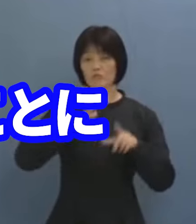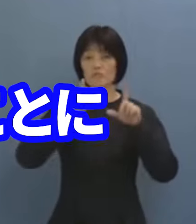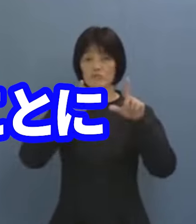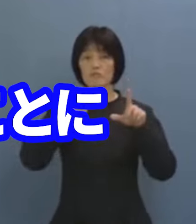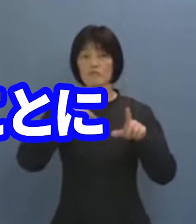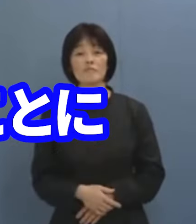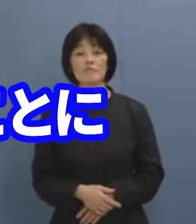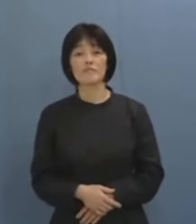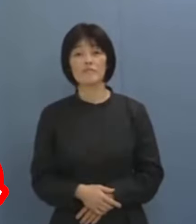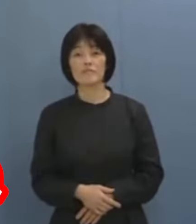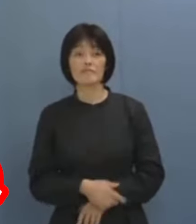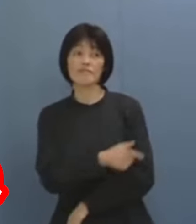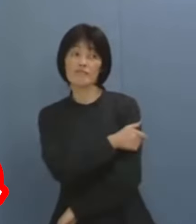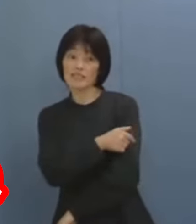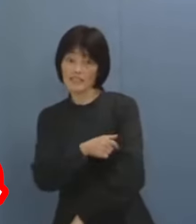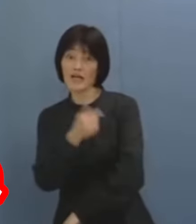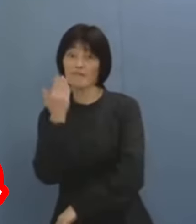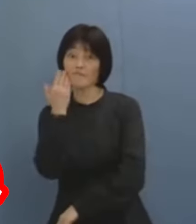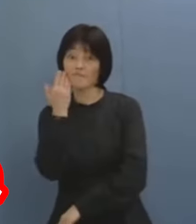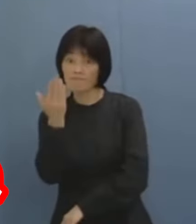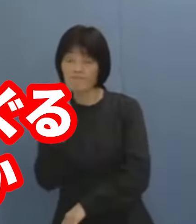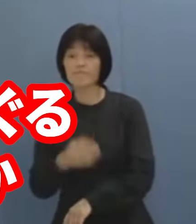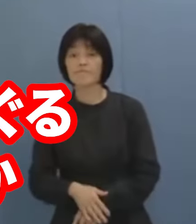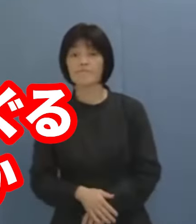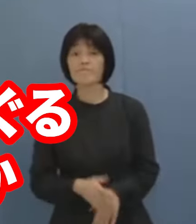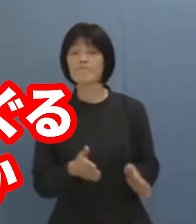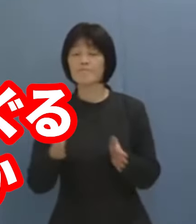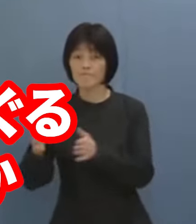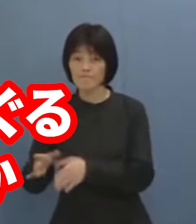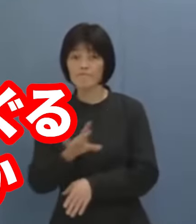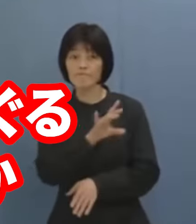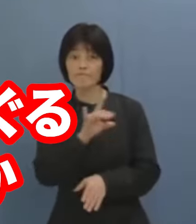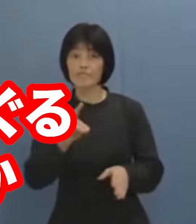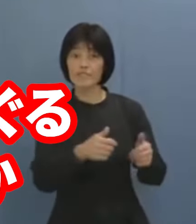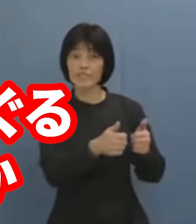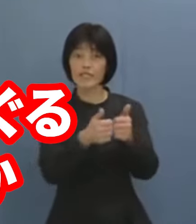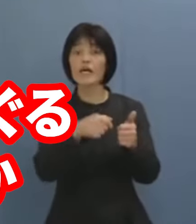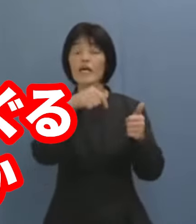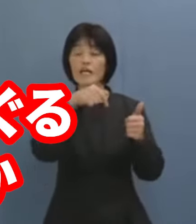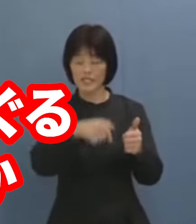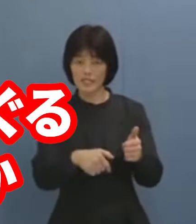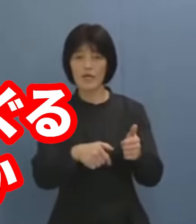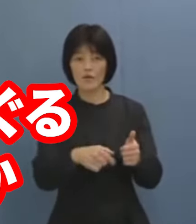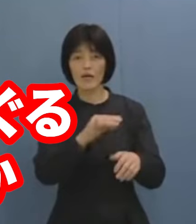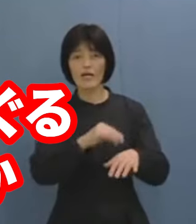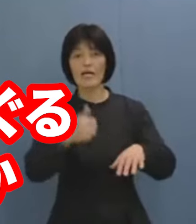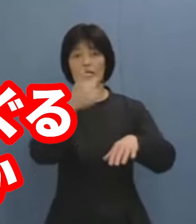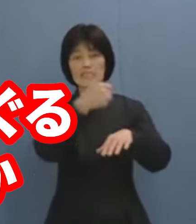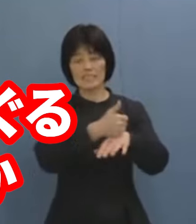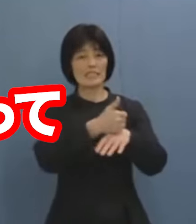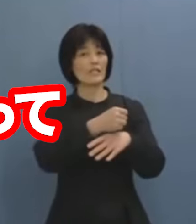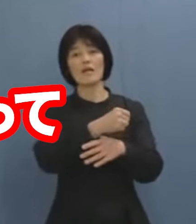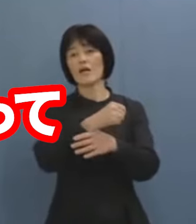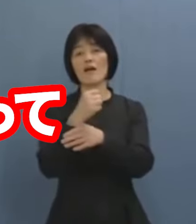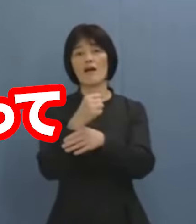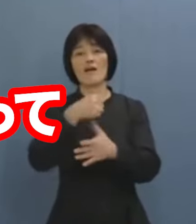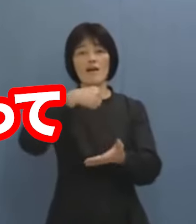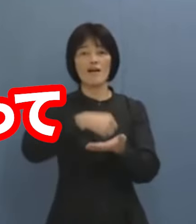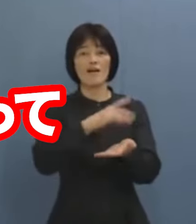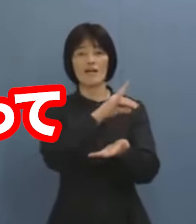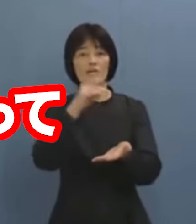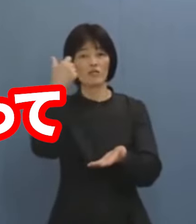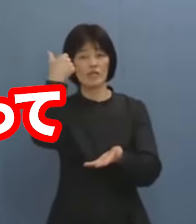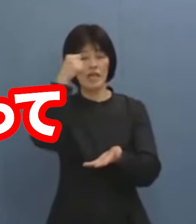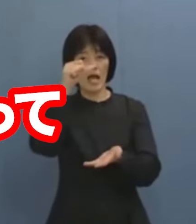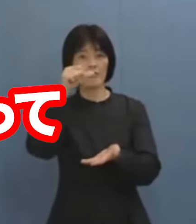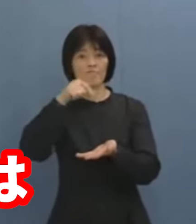ということになると思います、 ね、あと、まあ、一方議会ではですね、その不信任決議案をめぐる動きも活発化というか、うん、活性化しているかなと